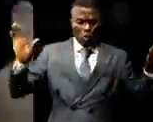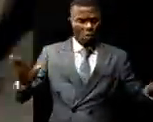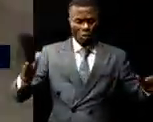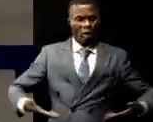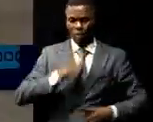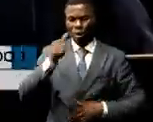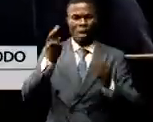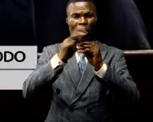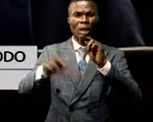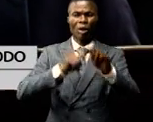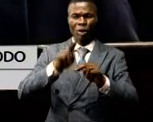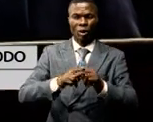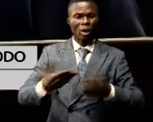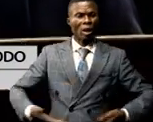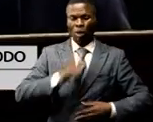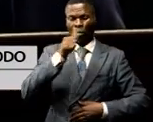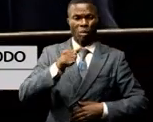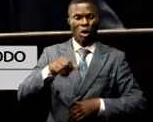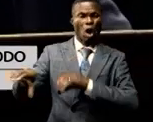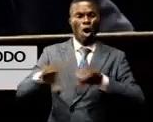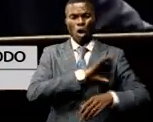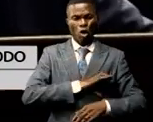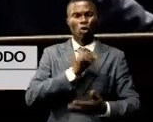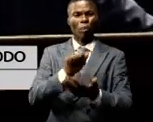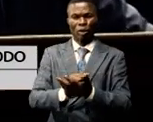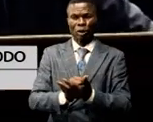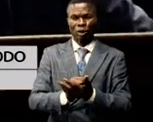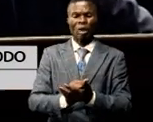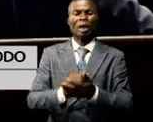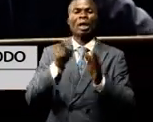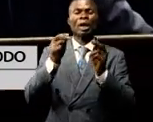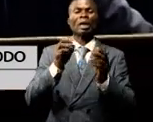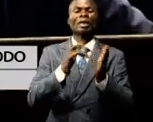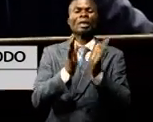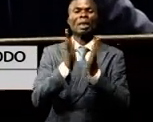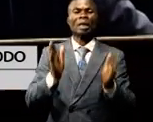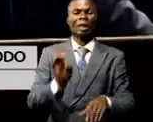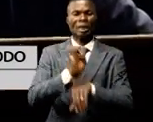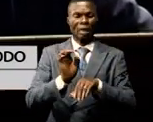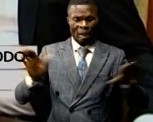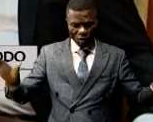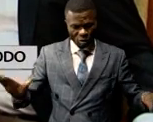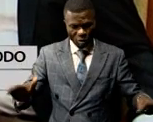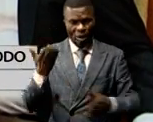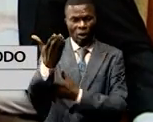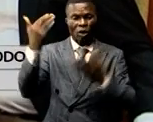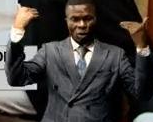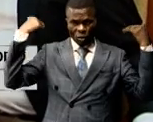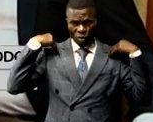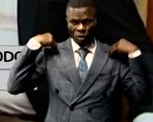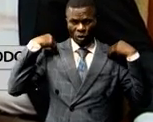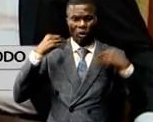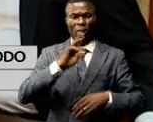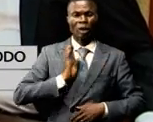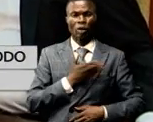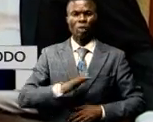L'Assemblée nationale désapprouve les actes posés par les adeptes de cette religion et demande aux autorités compétentes de la République